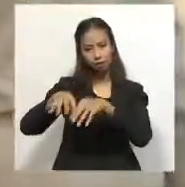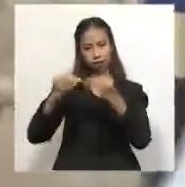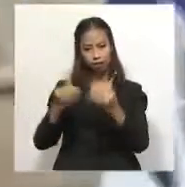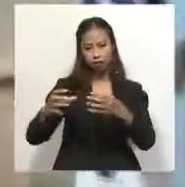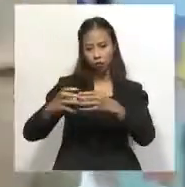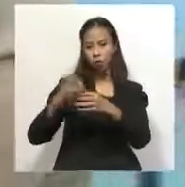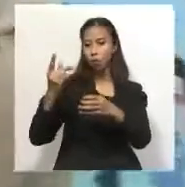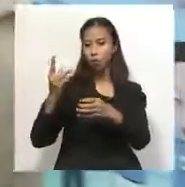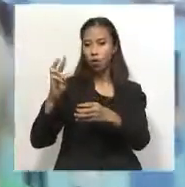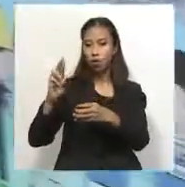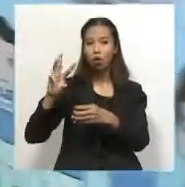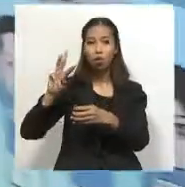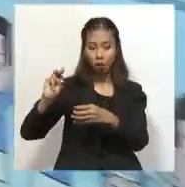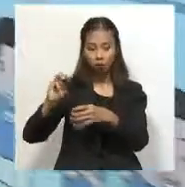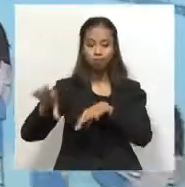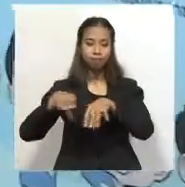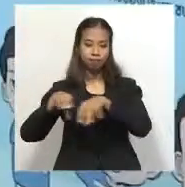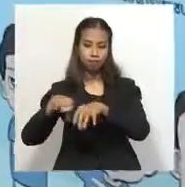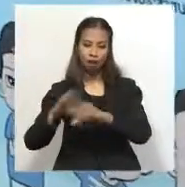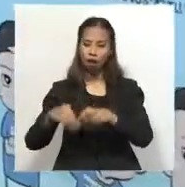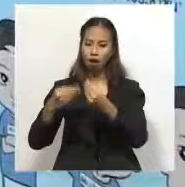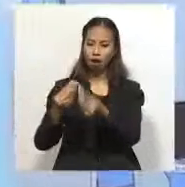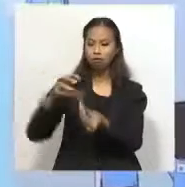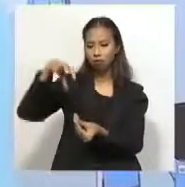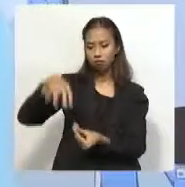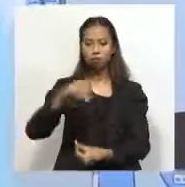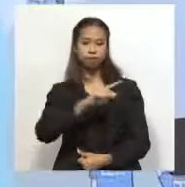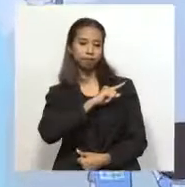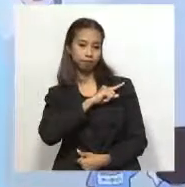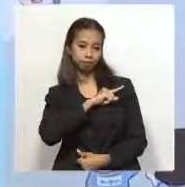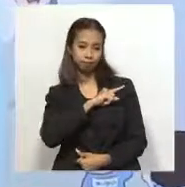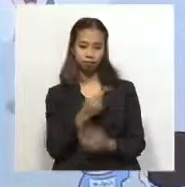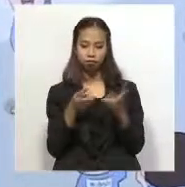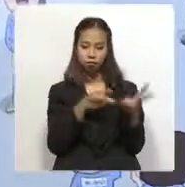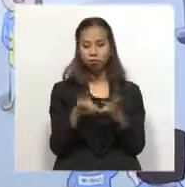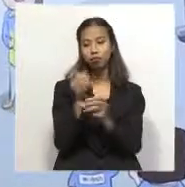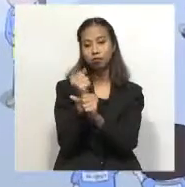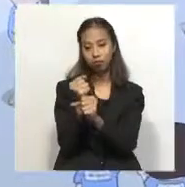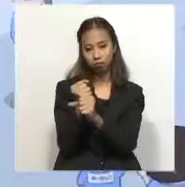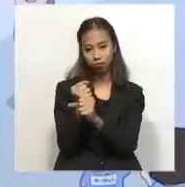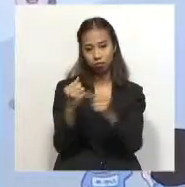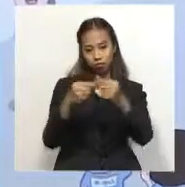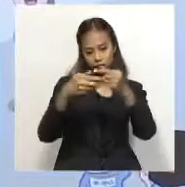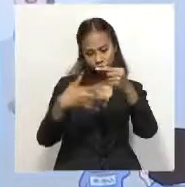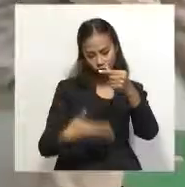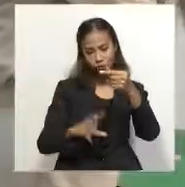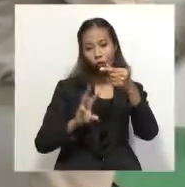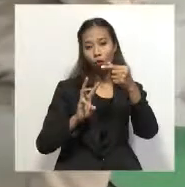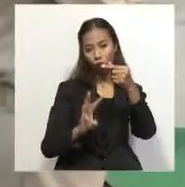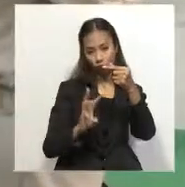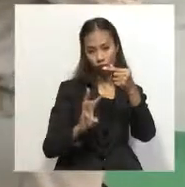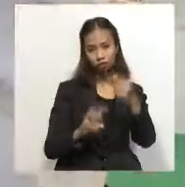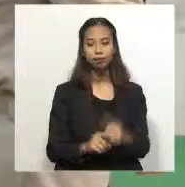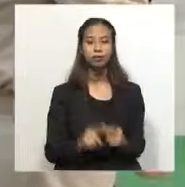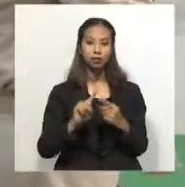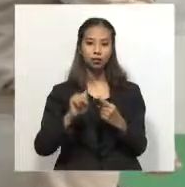นตรีก็ได้เห็นชอบการจัดการเพื่อให้หน่วยงานที่รับผิดชอบและมีแนวทางในการดำเนินการบริหารจัดการออกเป็น6ยุทธศาสตร์หลักประกอบ